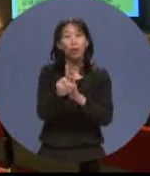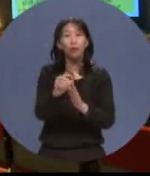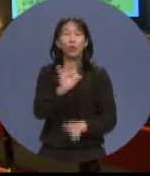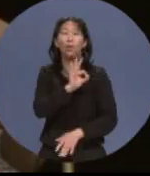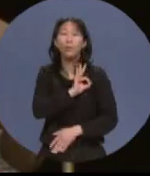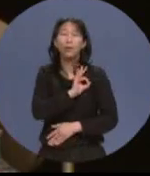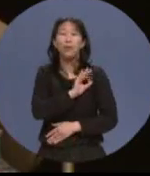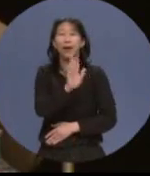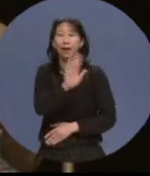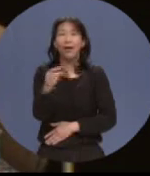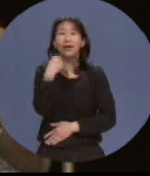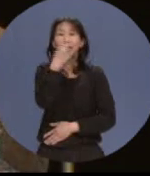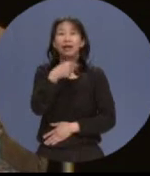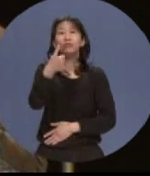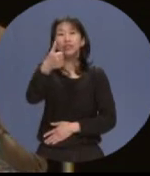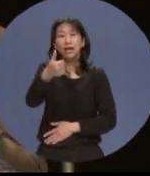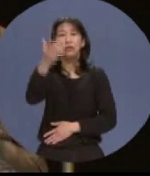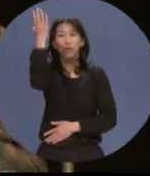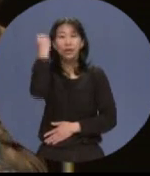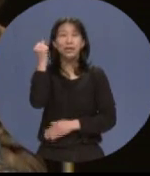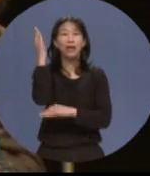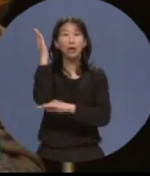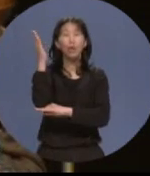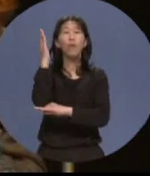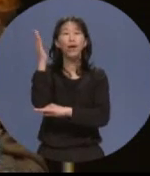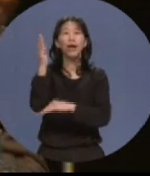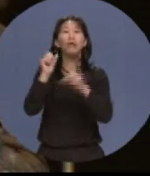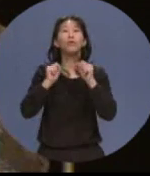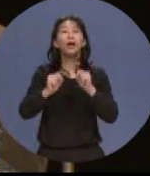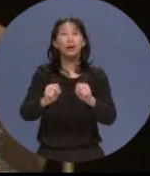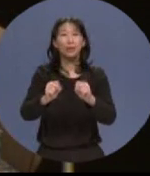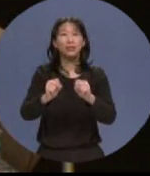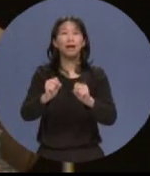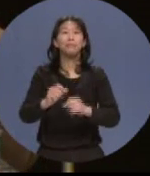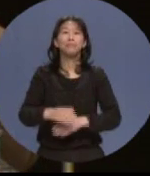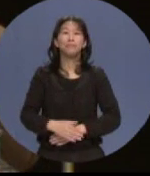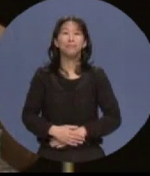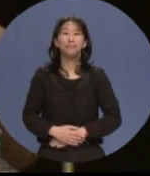口康弘さんによる記念講演が行われました。